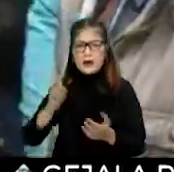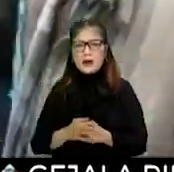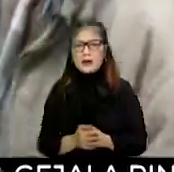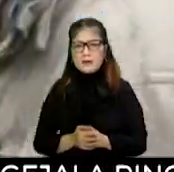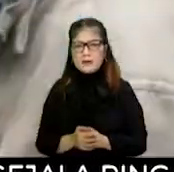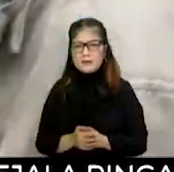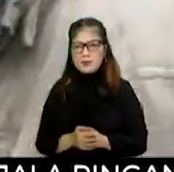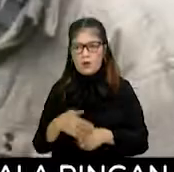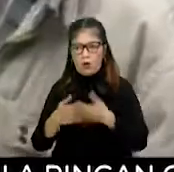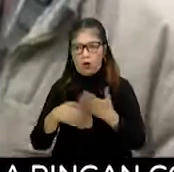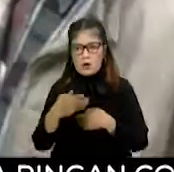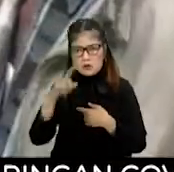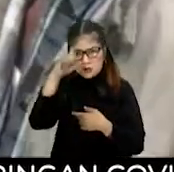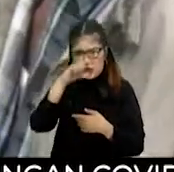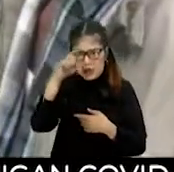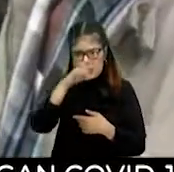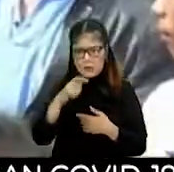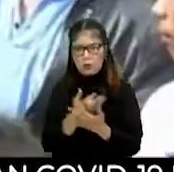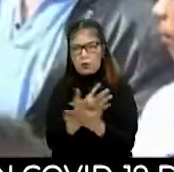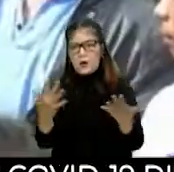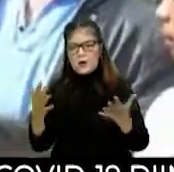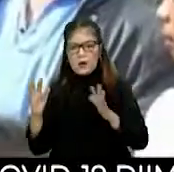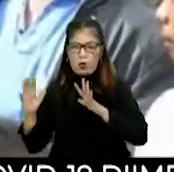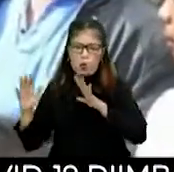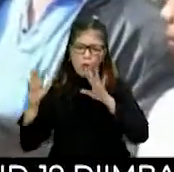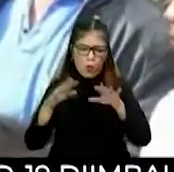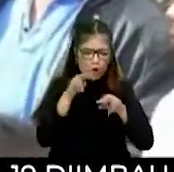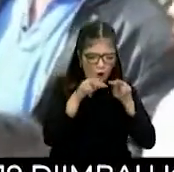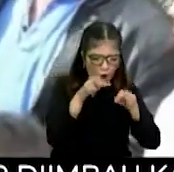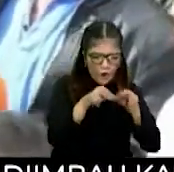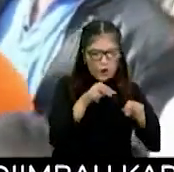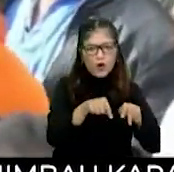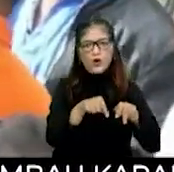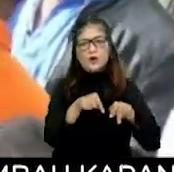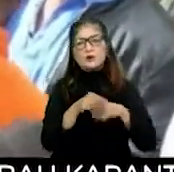proses pencarian juga membuat warga mendatangi lokasi. Dari